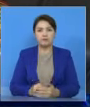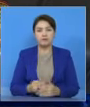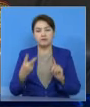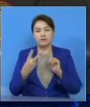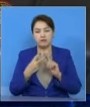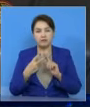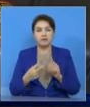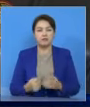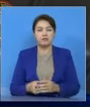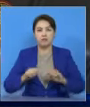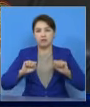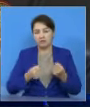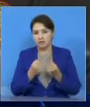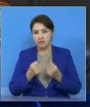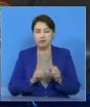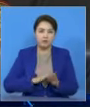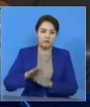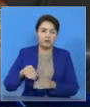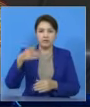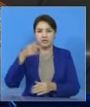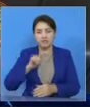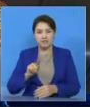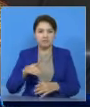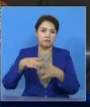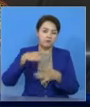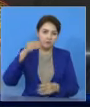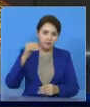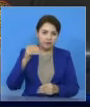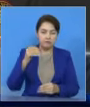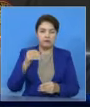Екінші, қыста толтырылған газ баллонды